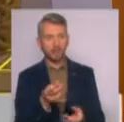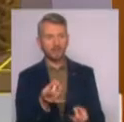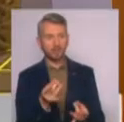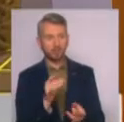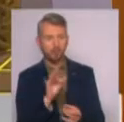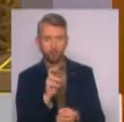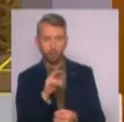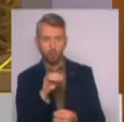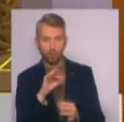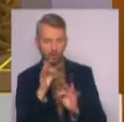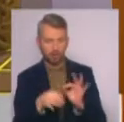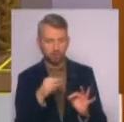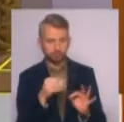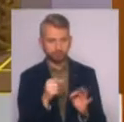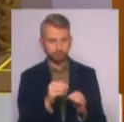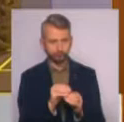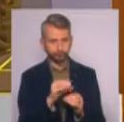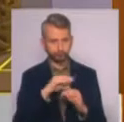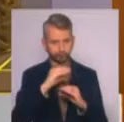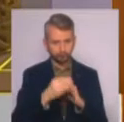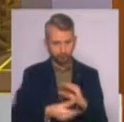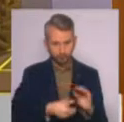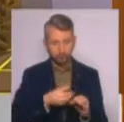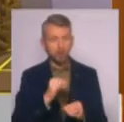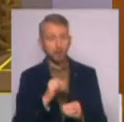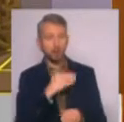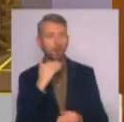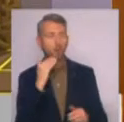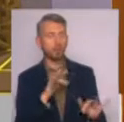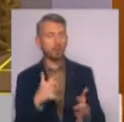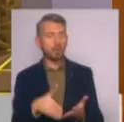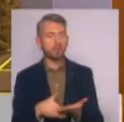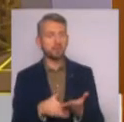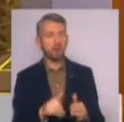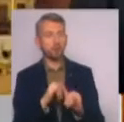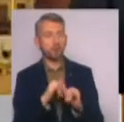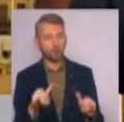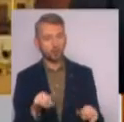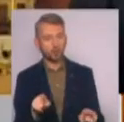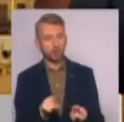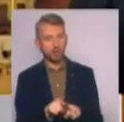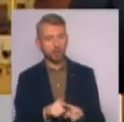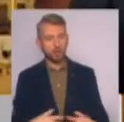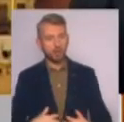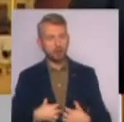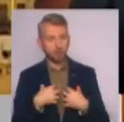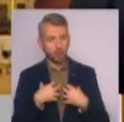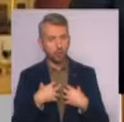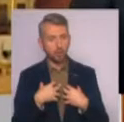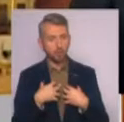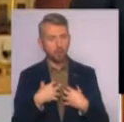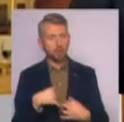оболонки і в багатьох випадках сприяють розвитку, на жаль, такого страшного і